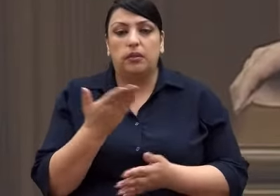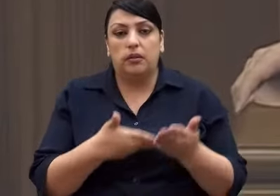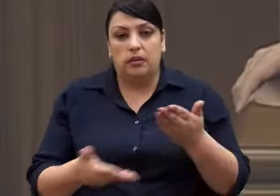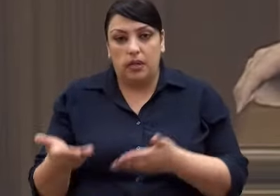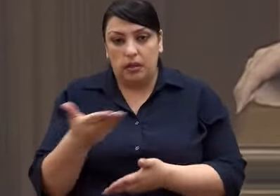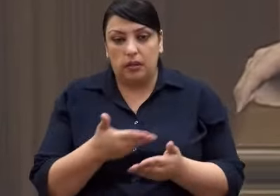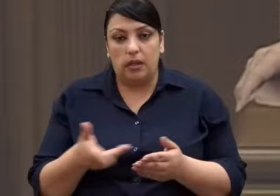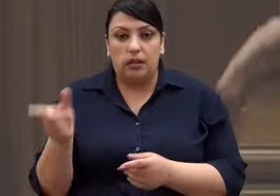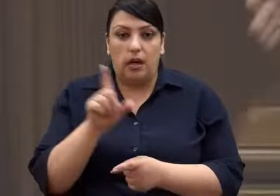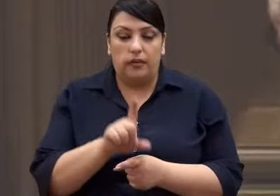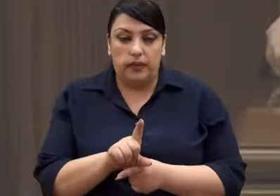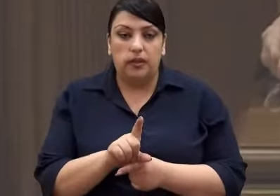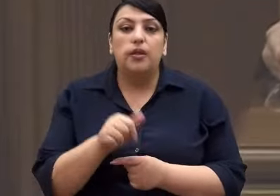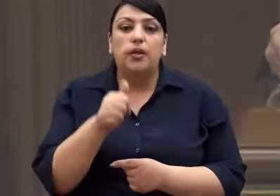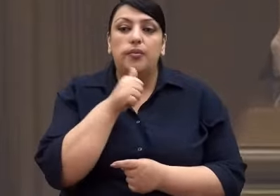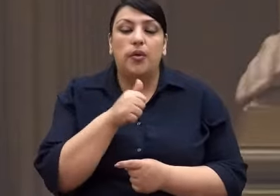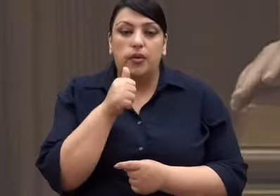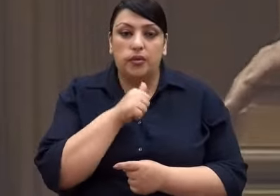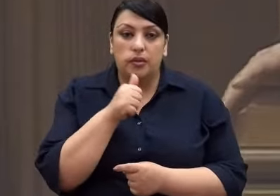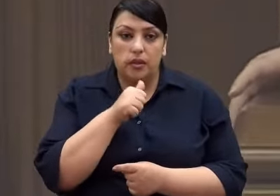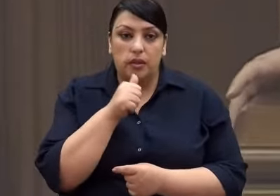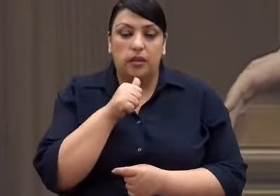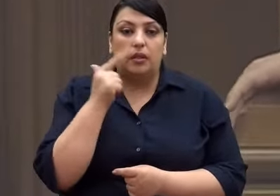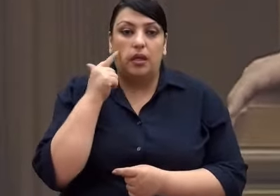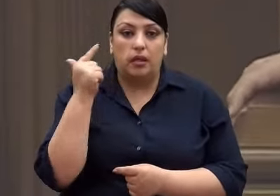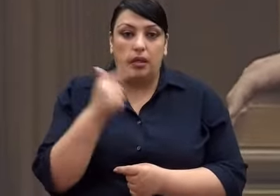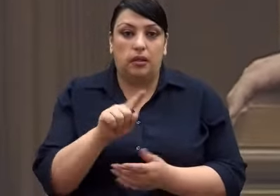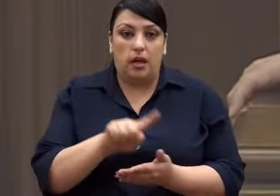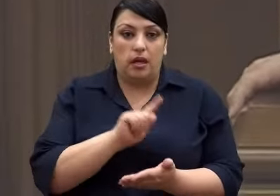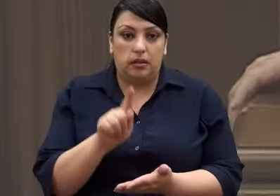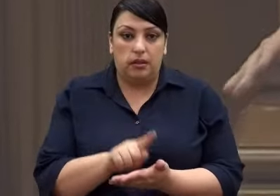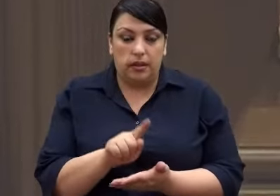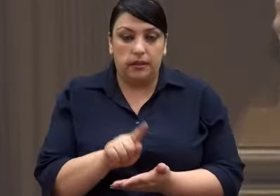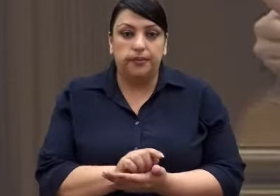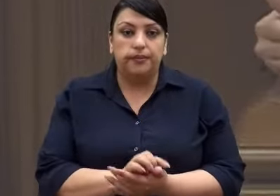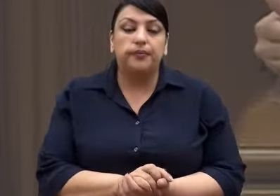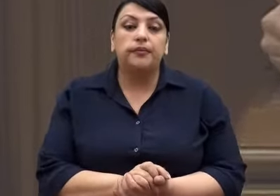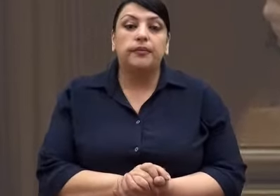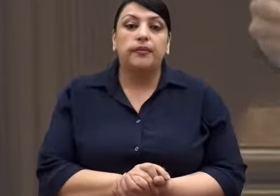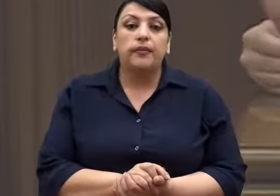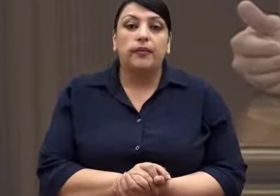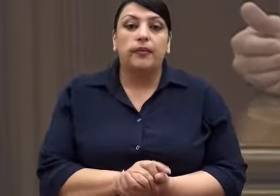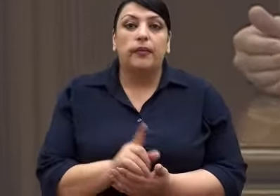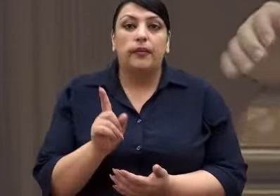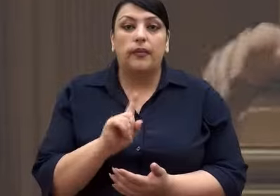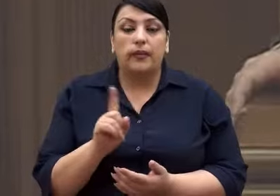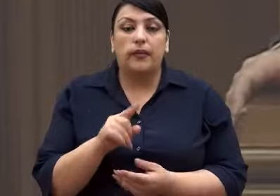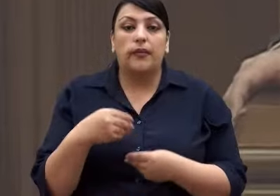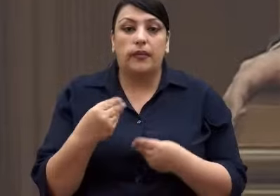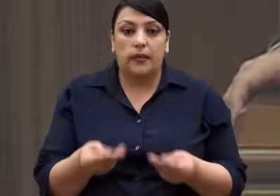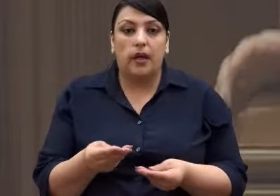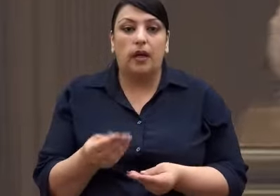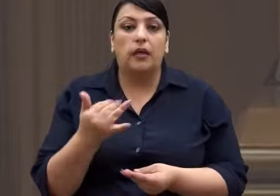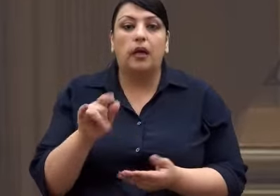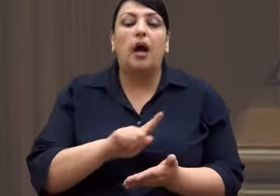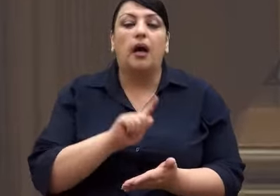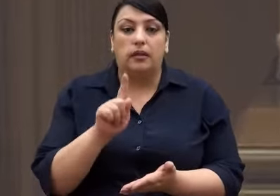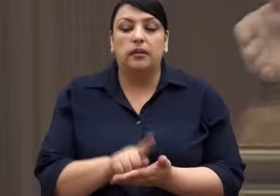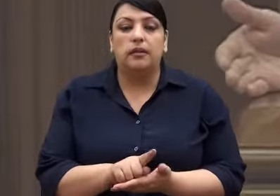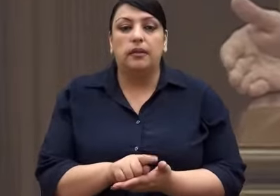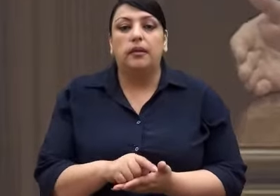ավելի փորձագիտական հարցեր, այսինքն տանք ոչ թե ինչ, այլ ինչպես հարցի պատասխանը